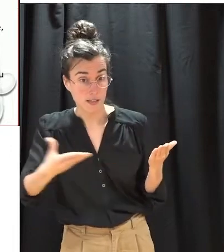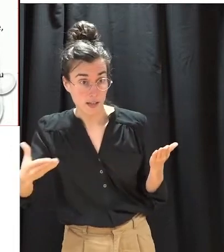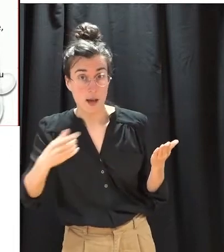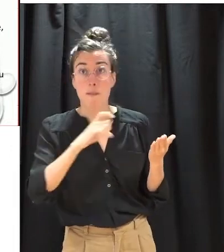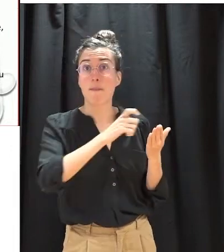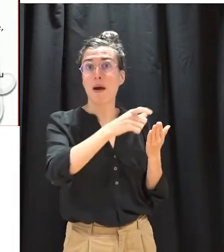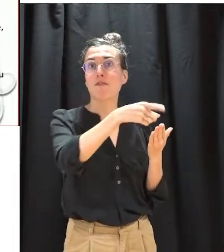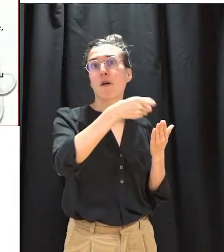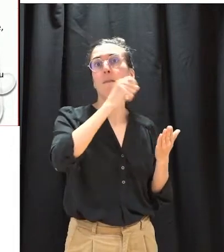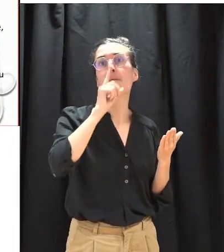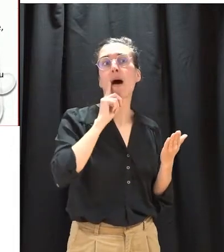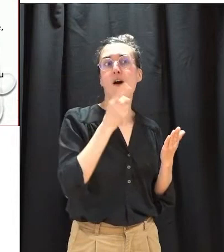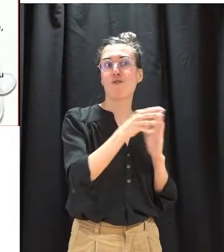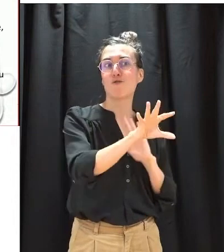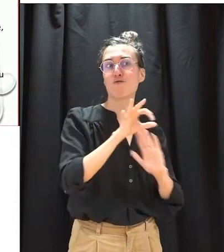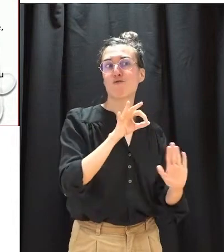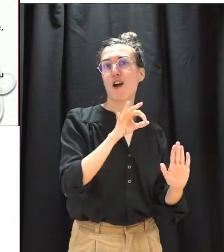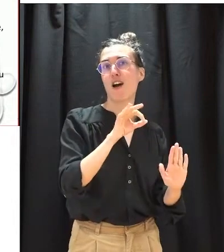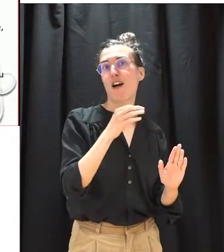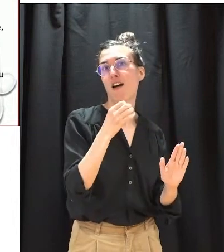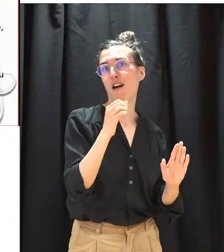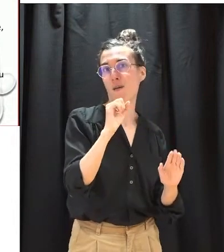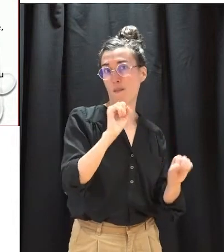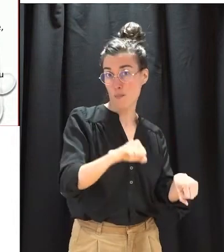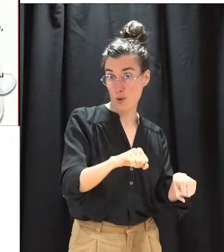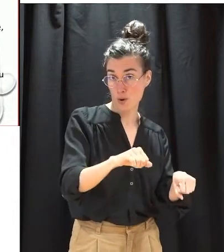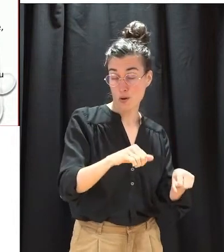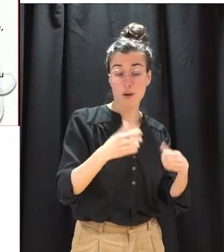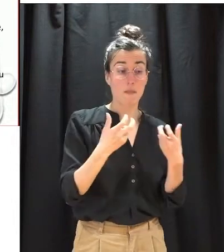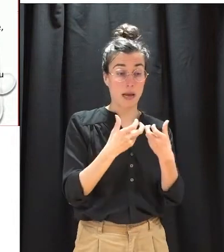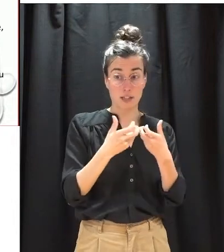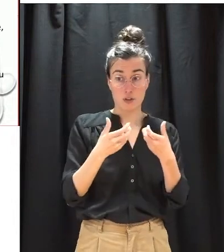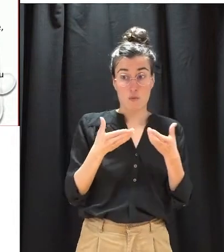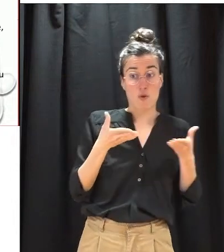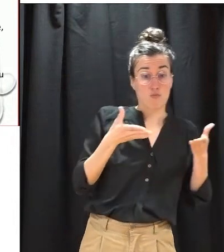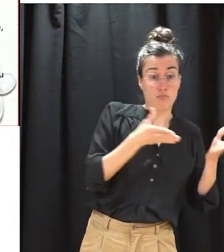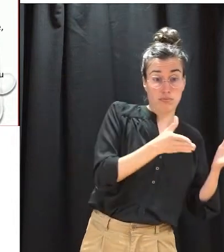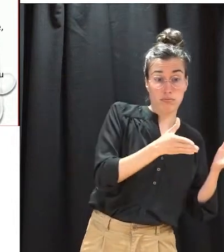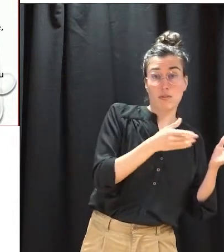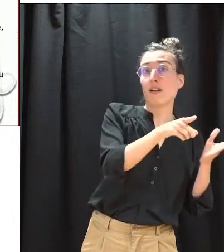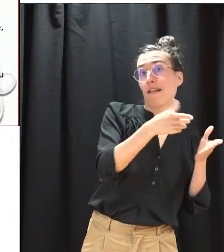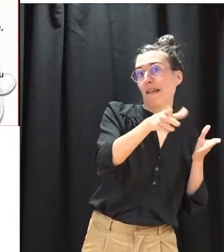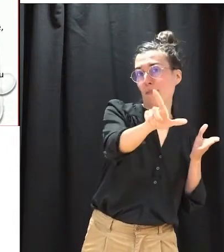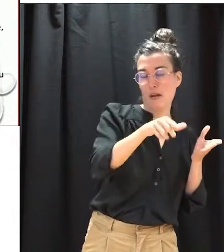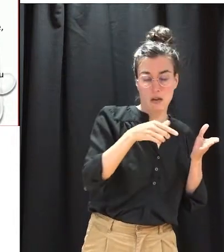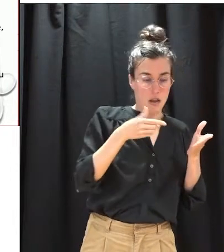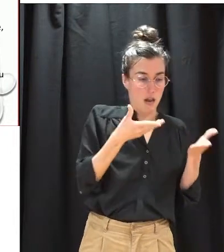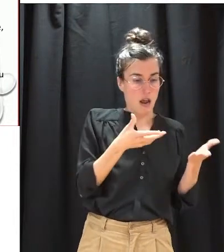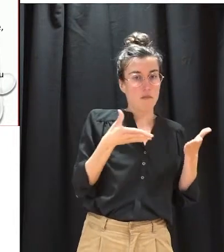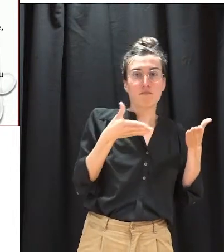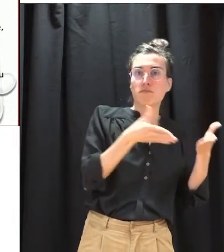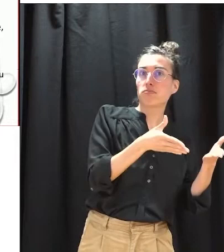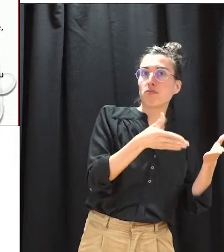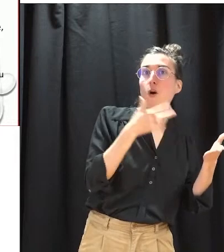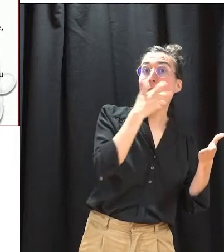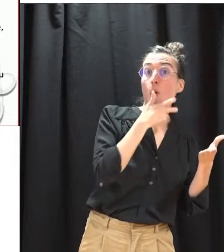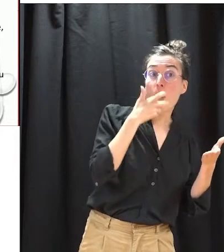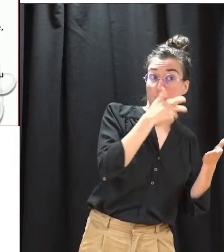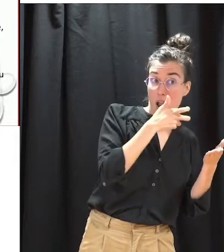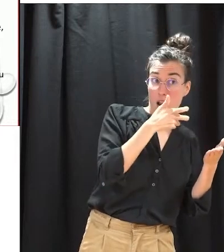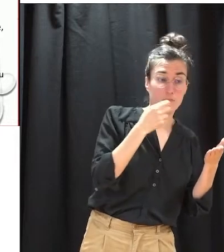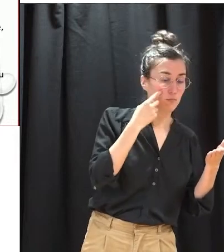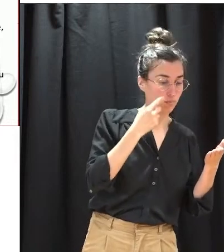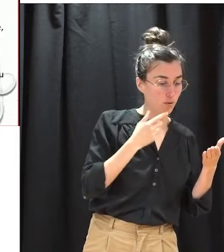choix de faire un choix donc linguistique porté plus sur l'oral pour pouvoir communiquer à l'oral avec lui? Est-ce qu'ils vont faire un choix d'une